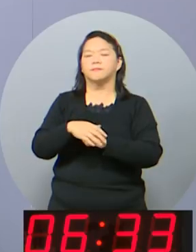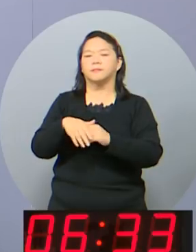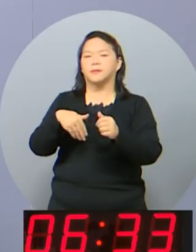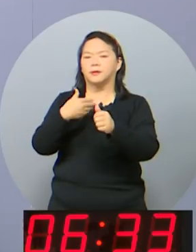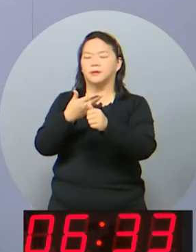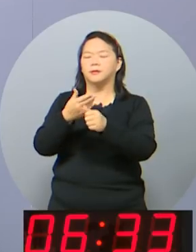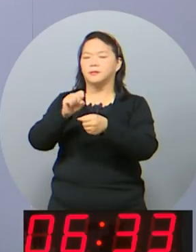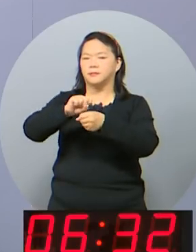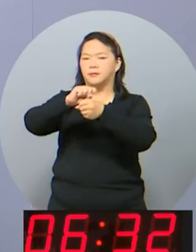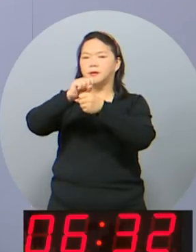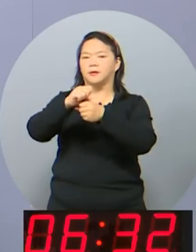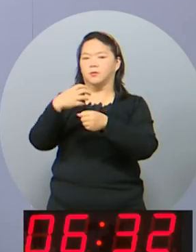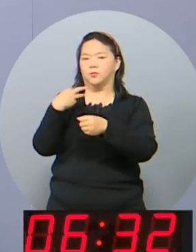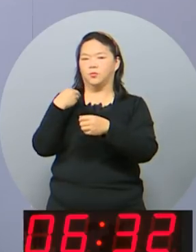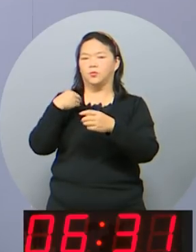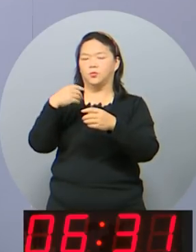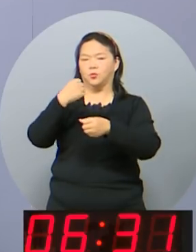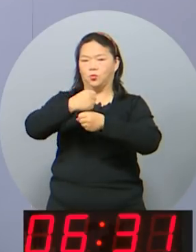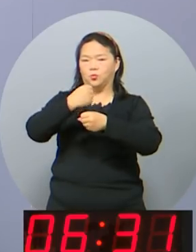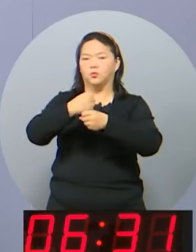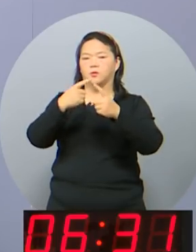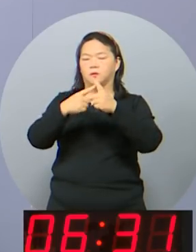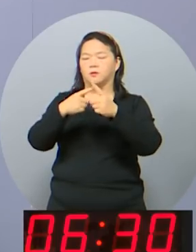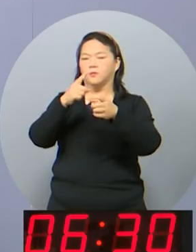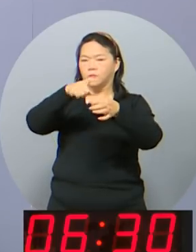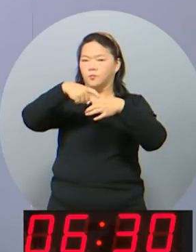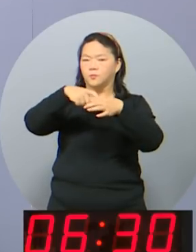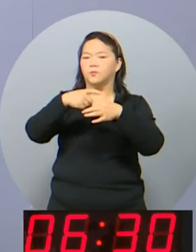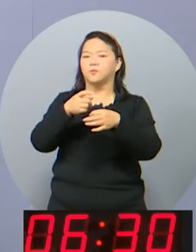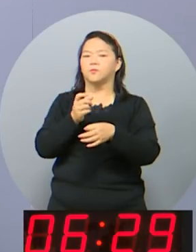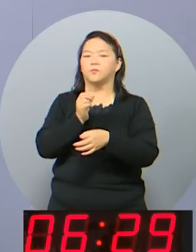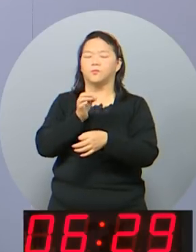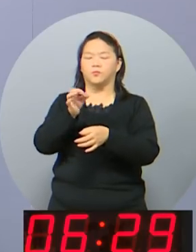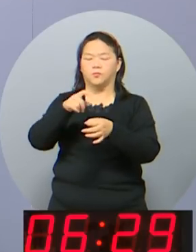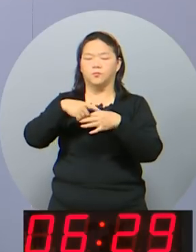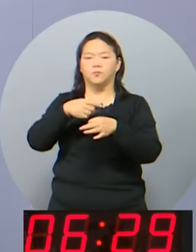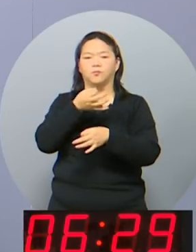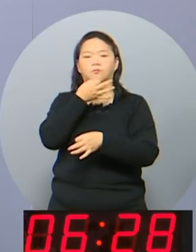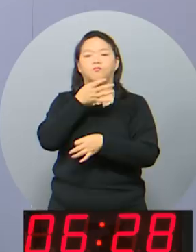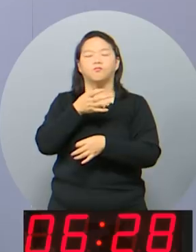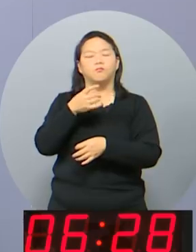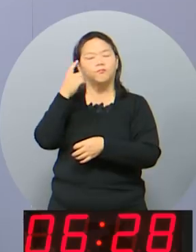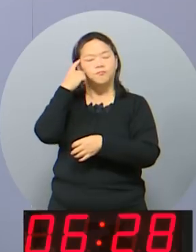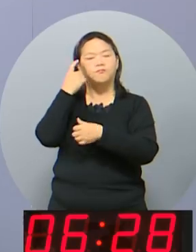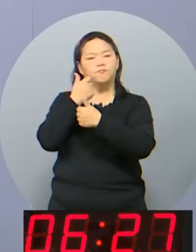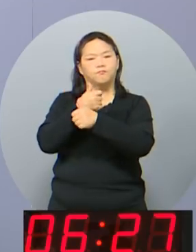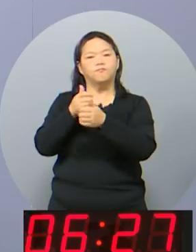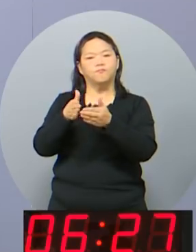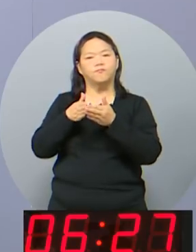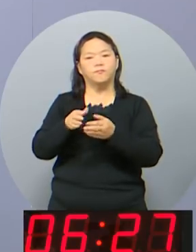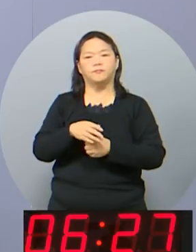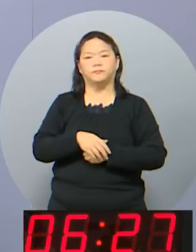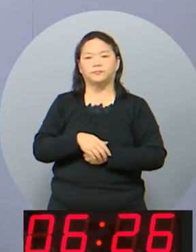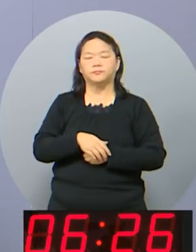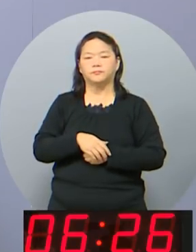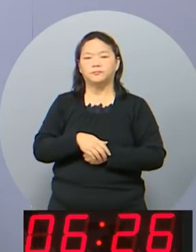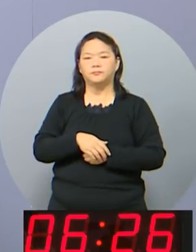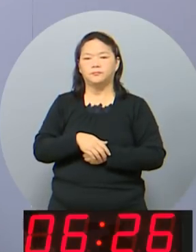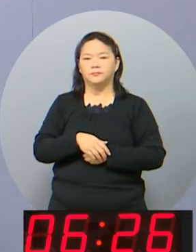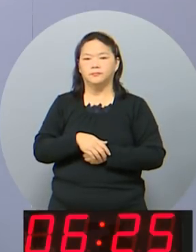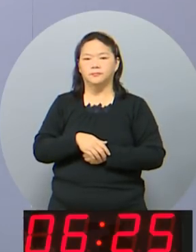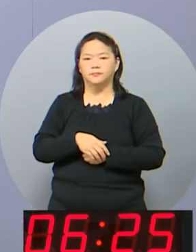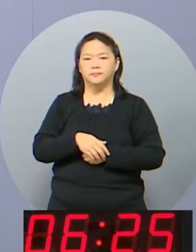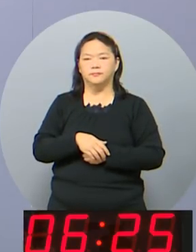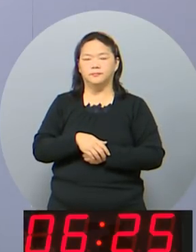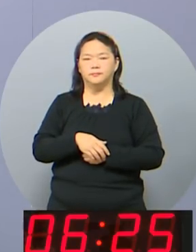民众的收入、就业，也是我们必须要值得要去认真考量的所以在这边呢，我